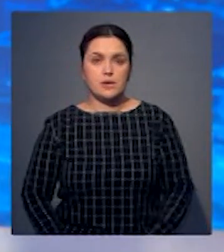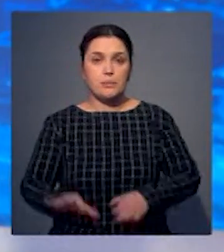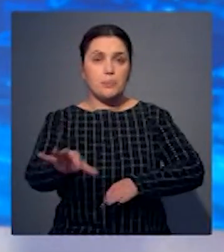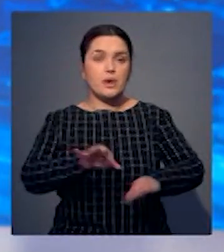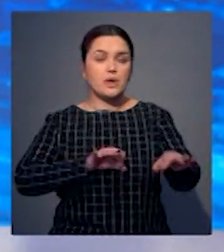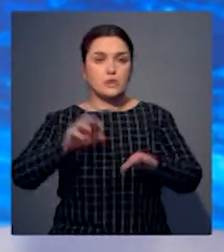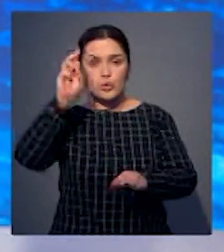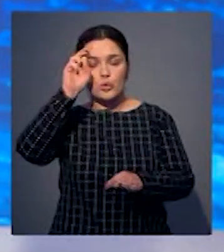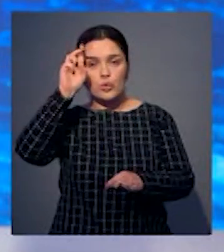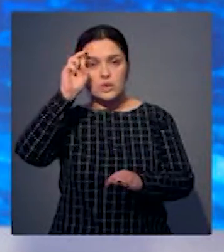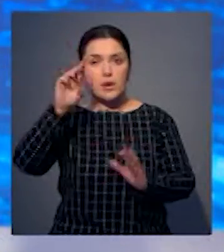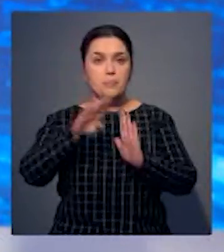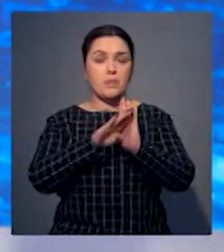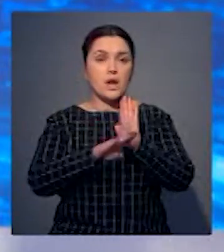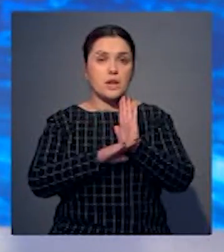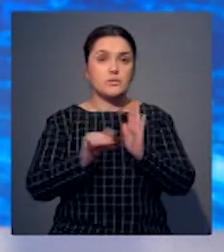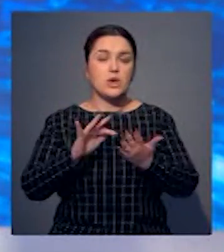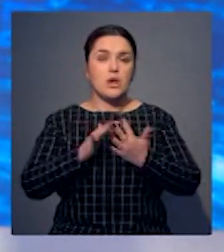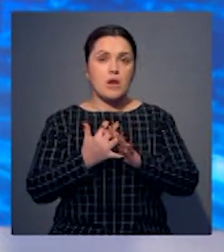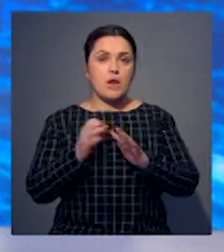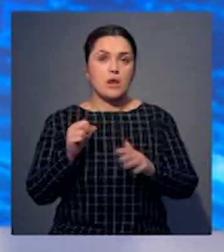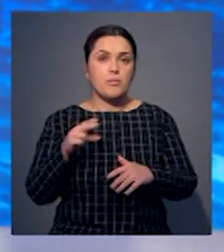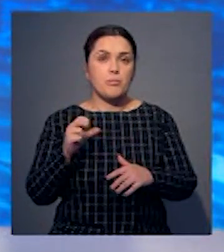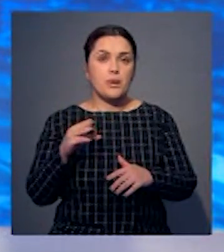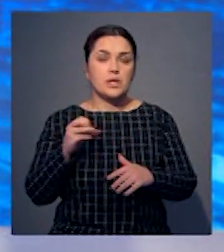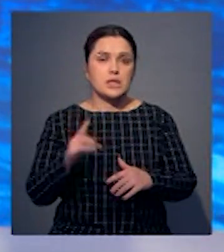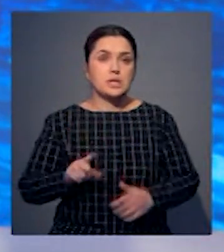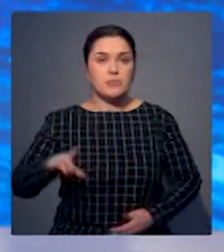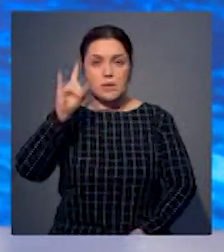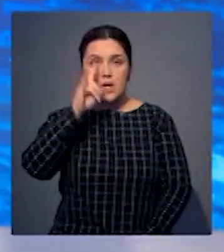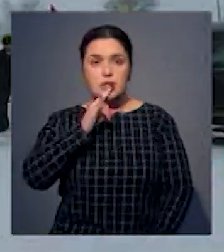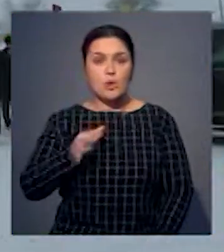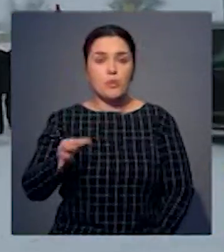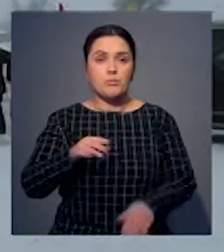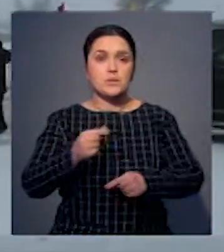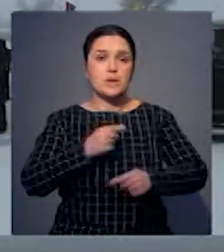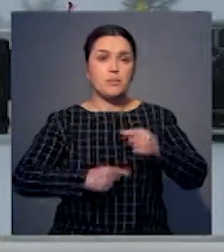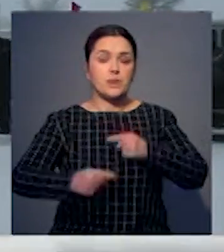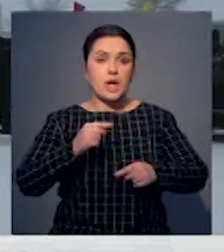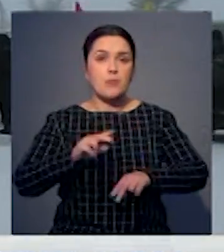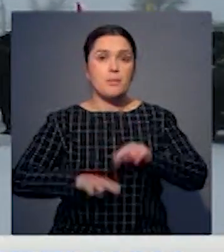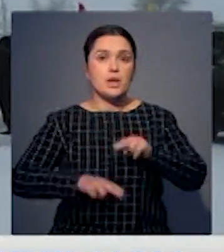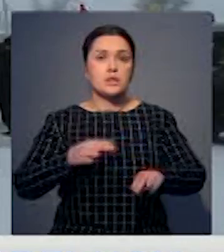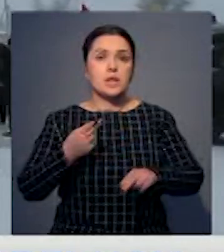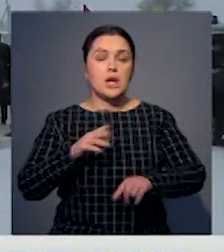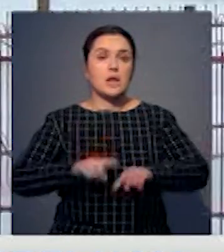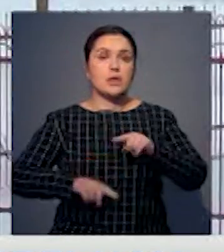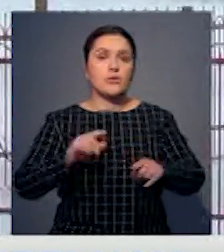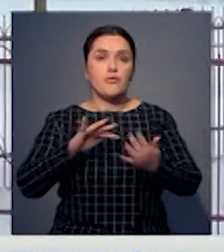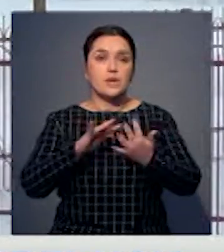Проект по программе «Туған жер» реализован в селе Акпатер Западно-Казахстанской области. Местный предприниматель построил для родного